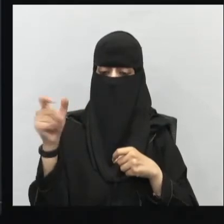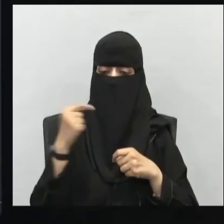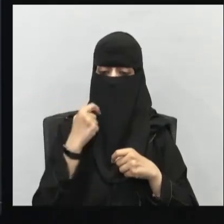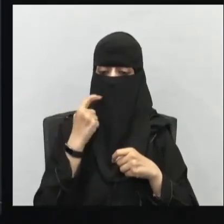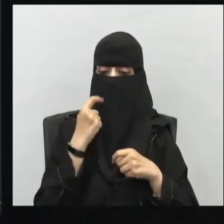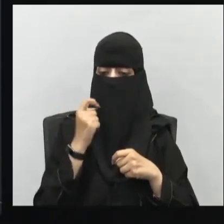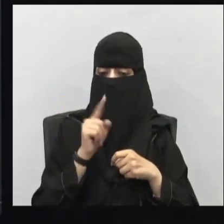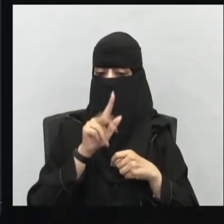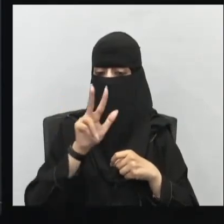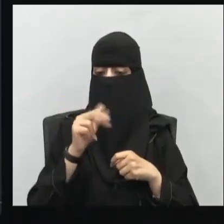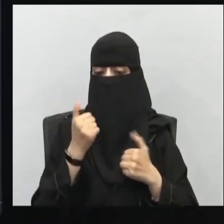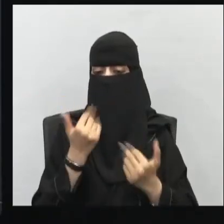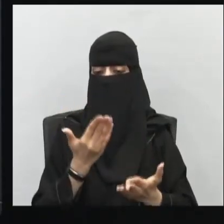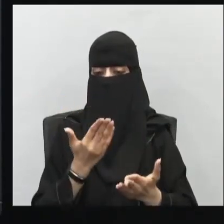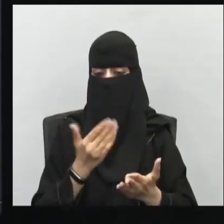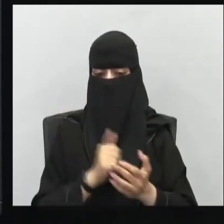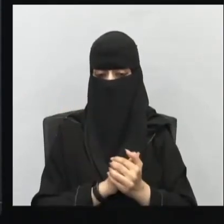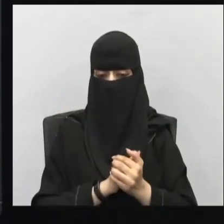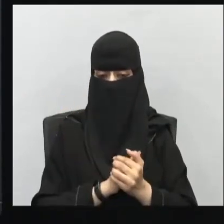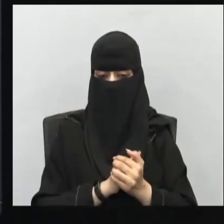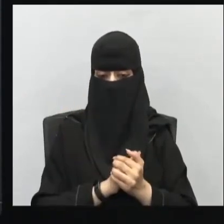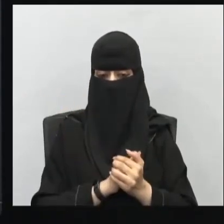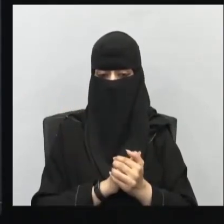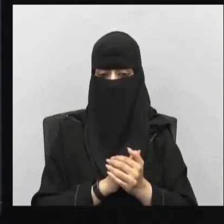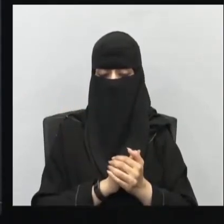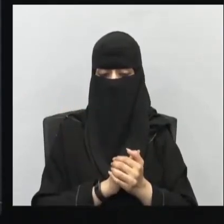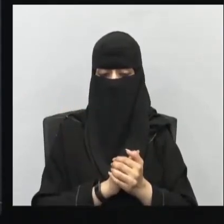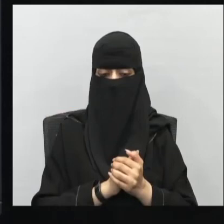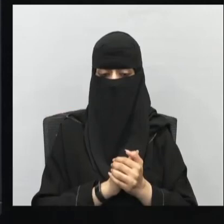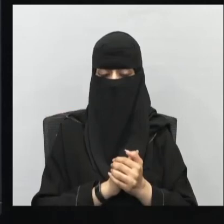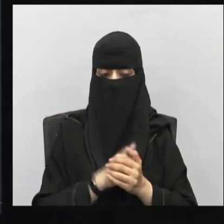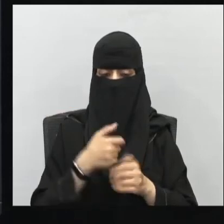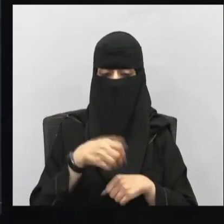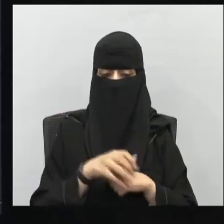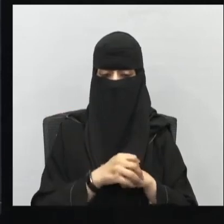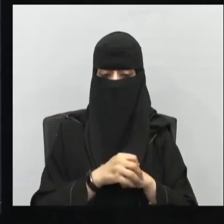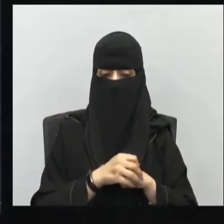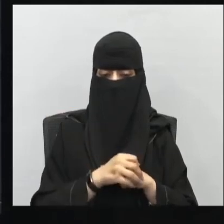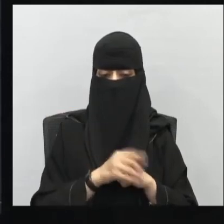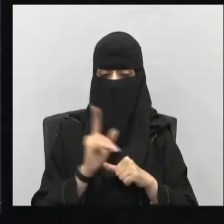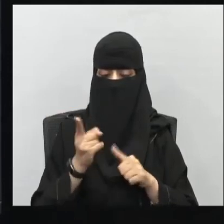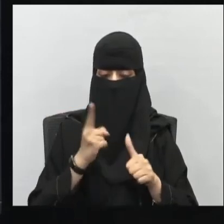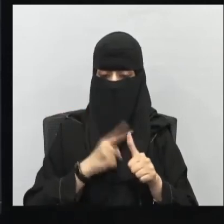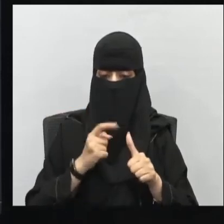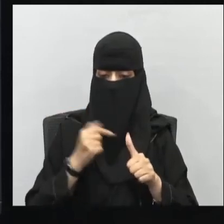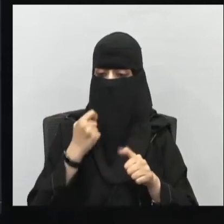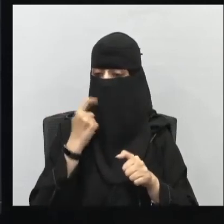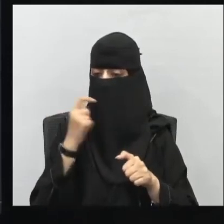مني أن أدخل ال على الكلمة، بعد ذلك أحدد نوعها. الكلمة بدون